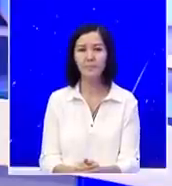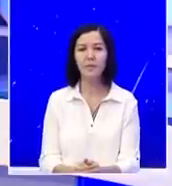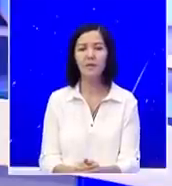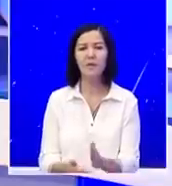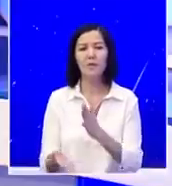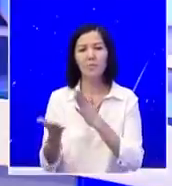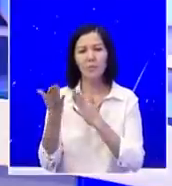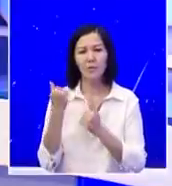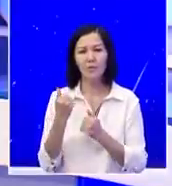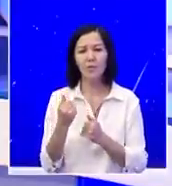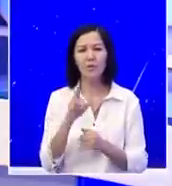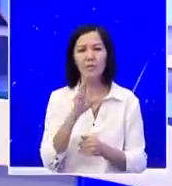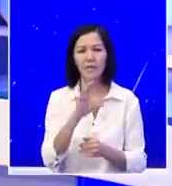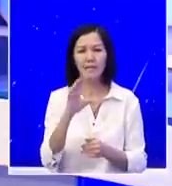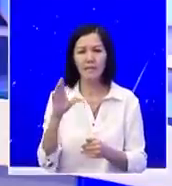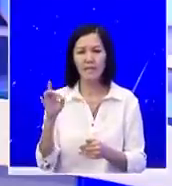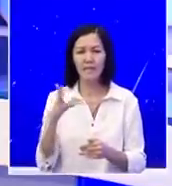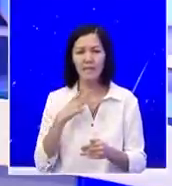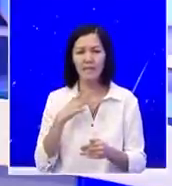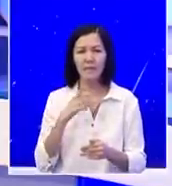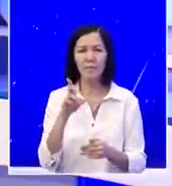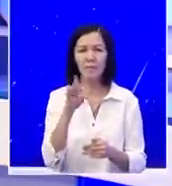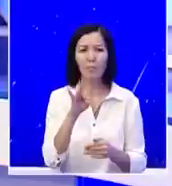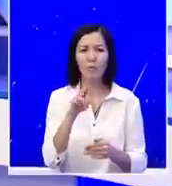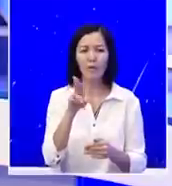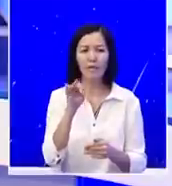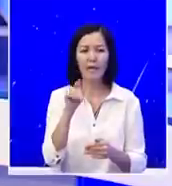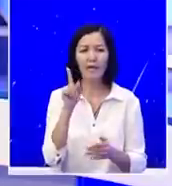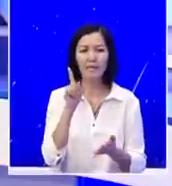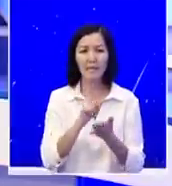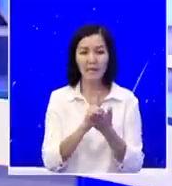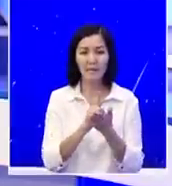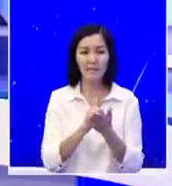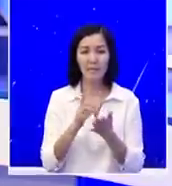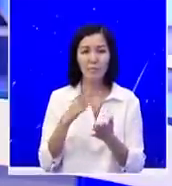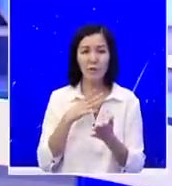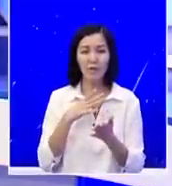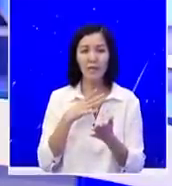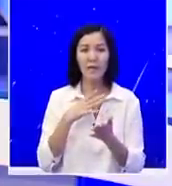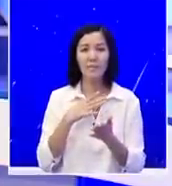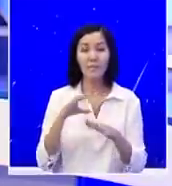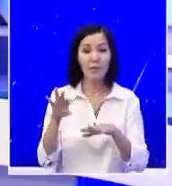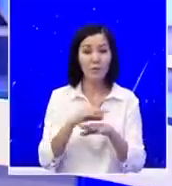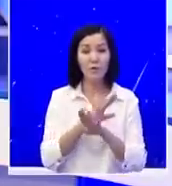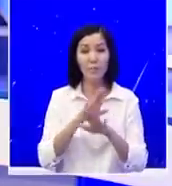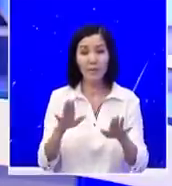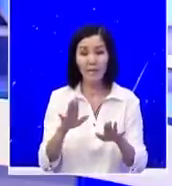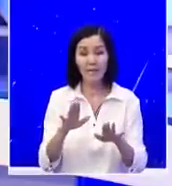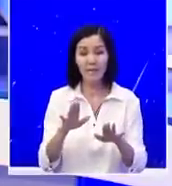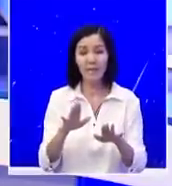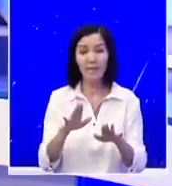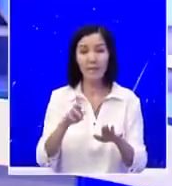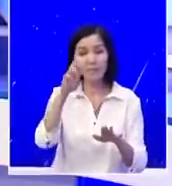Кеңес кезеңінде бойдақтар үшін бойдақ салық деген болған. Отбасын құрмағандар мемлекетке берешек төлейтін. Ал Бейсен Абайұлы